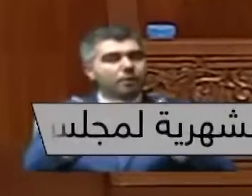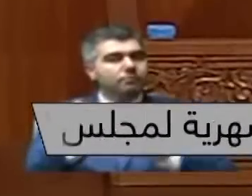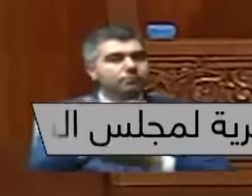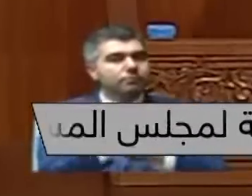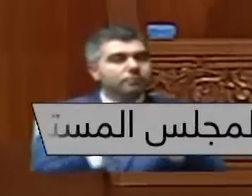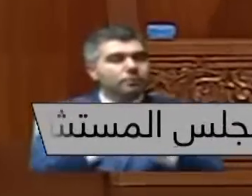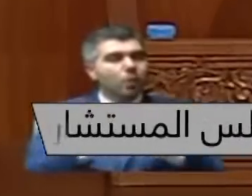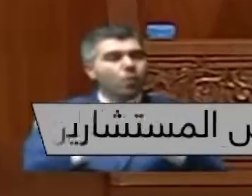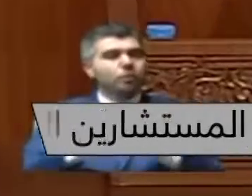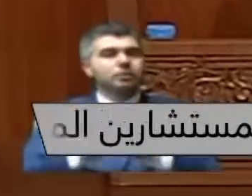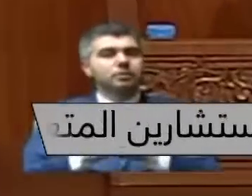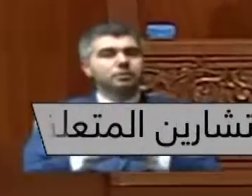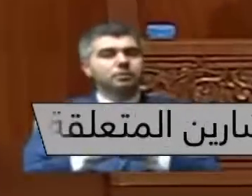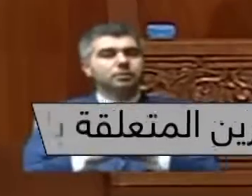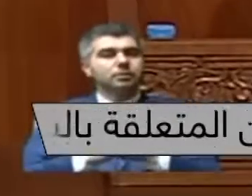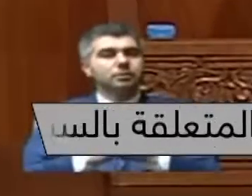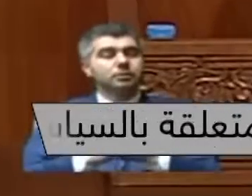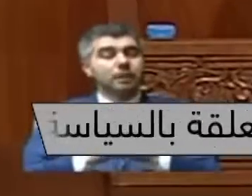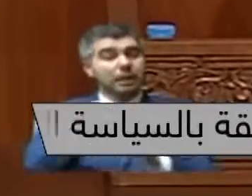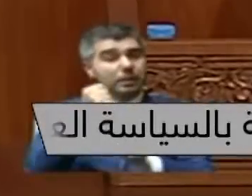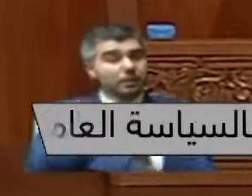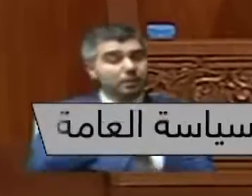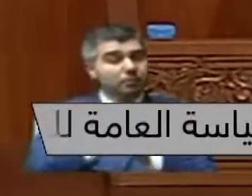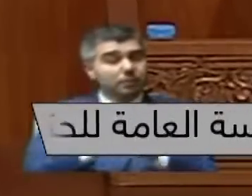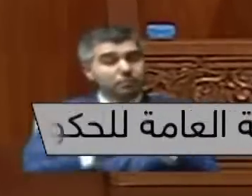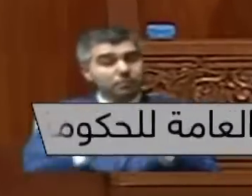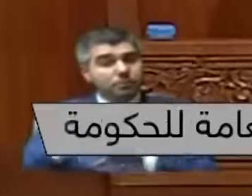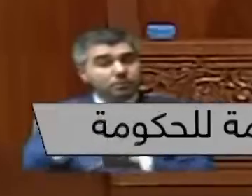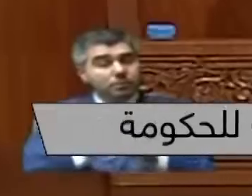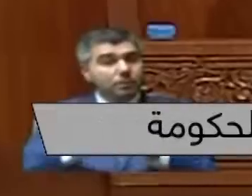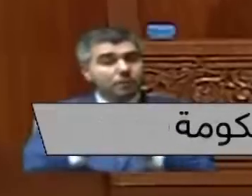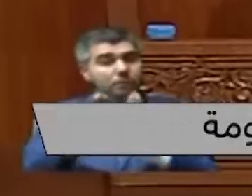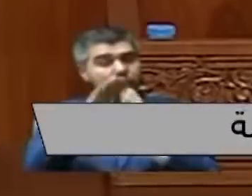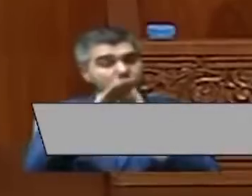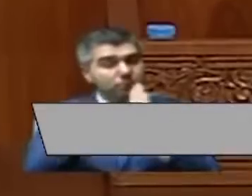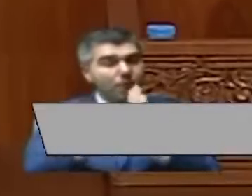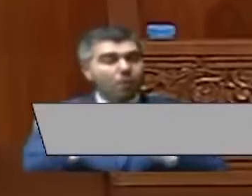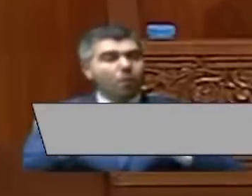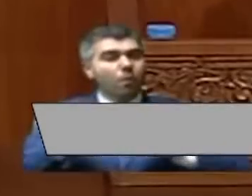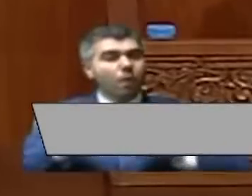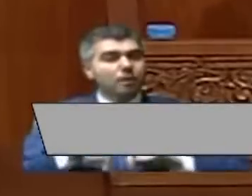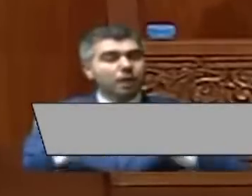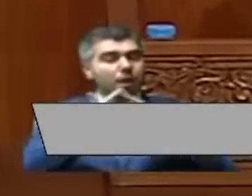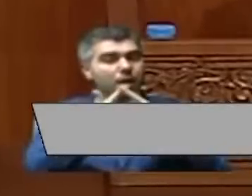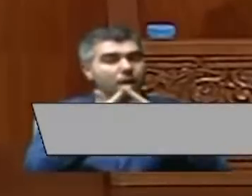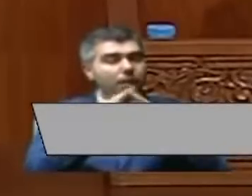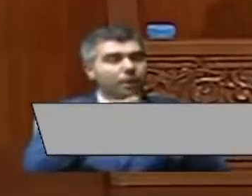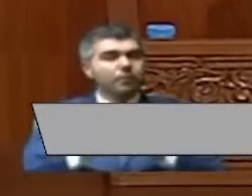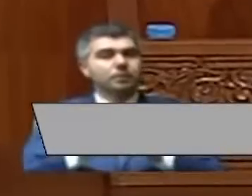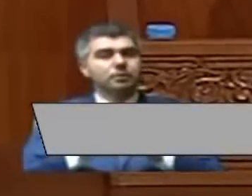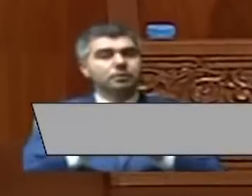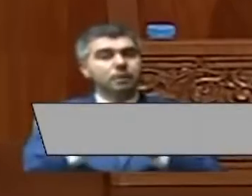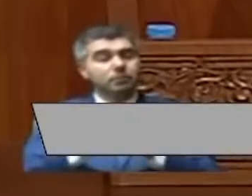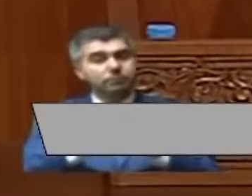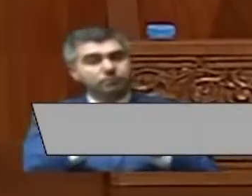هذه الاستراتيجيه اذا هناك هذا العمل كيتم ونهار بدينا كنديرو اللجان بين وزاريه هو واحد اليه من